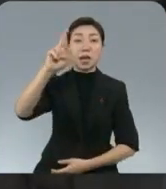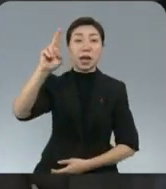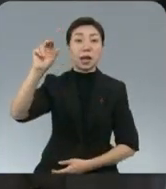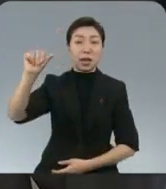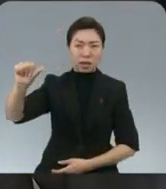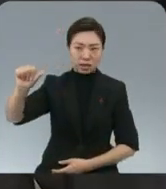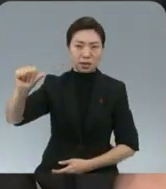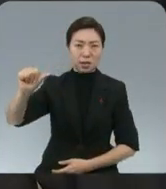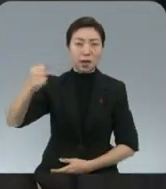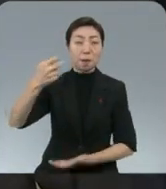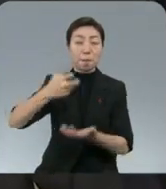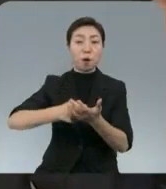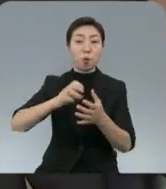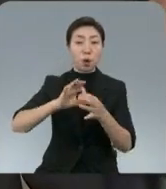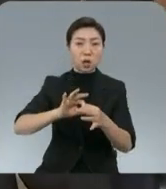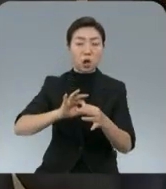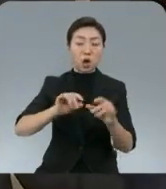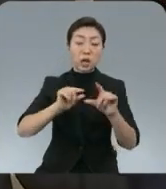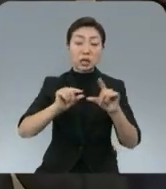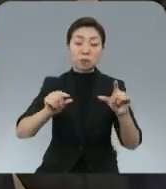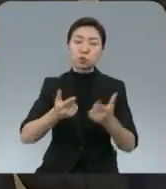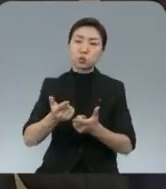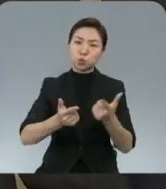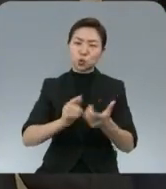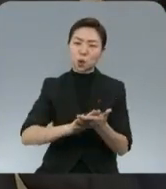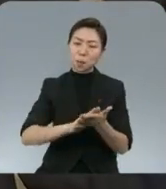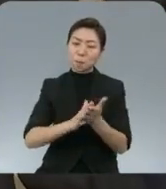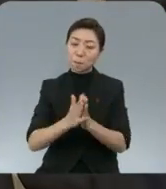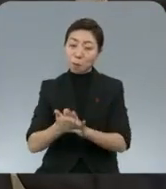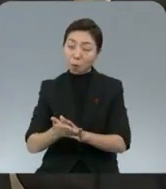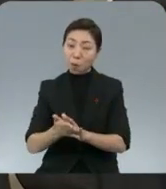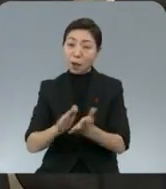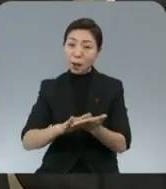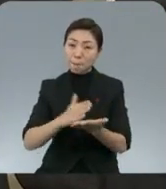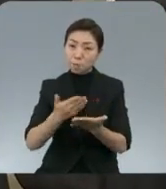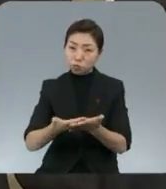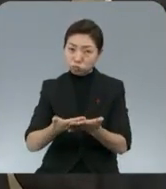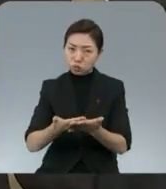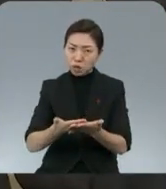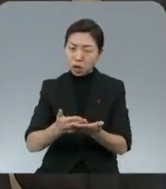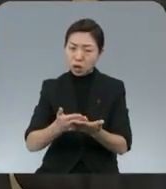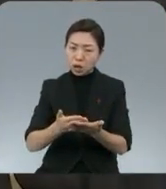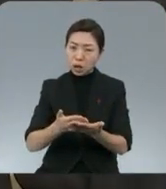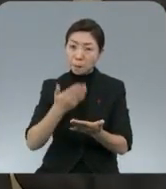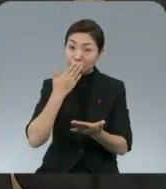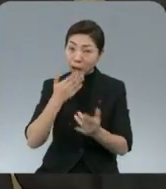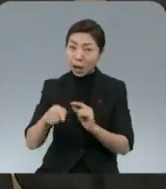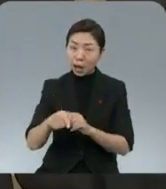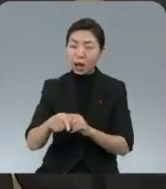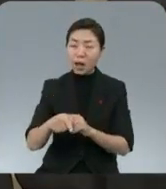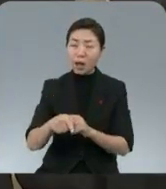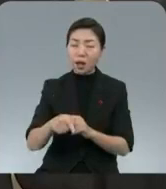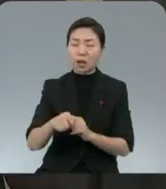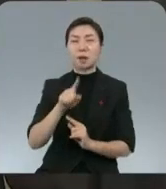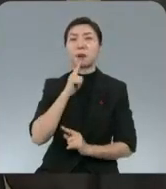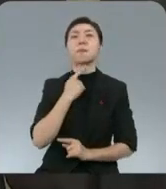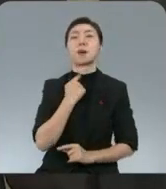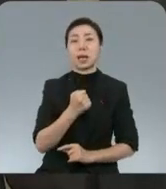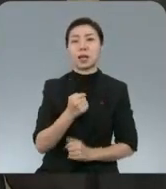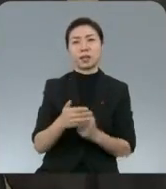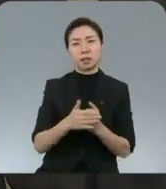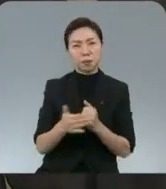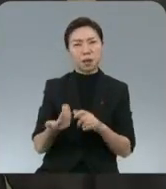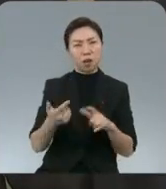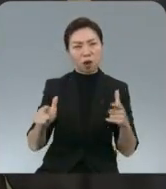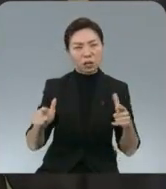前公布通胀削减法案具体条款。美国总统拜登此前曾提到对法案缺陷部分和细节